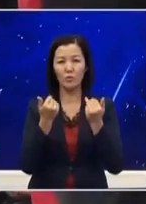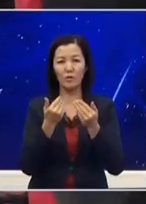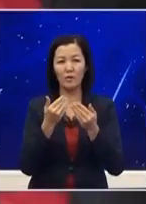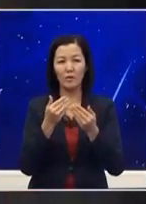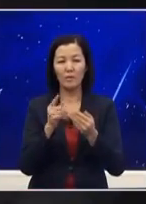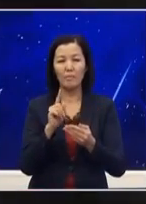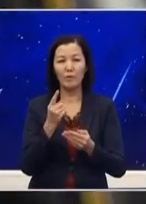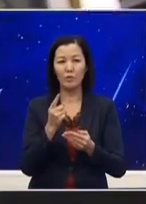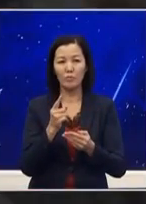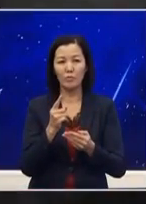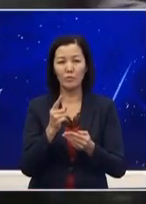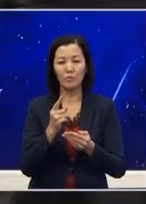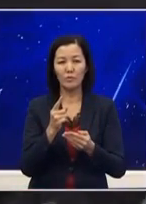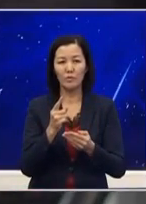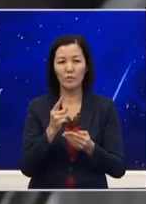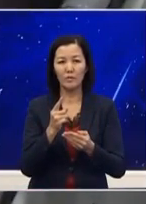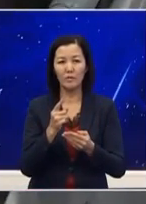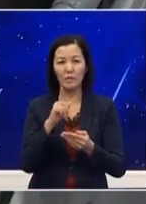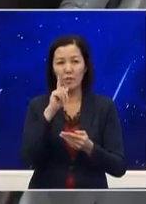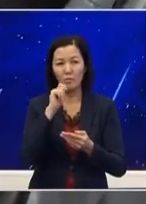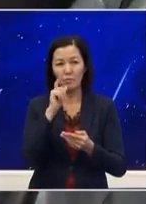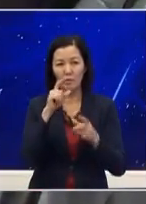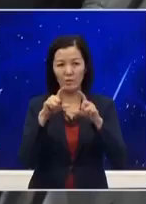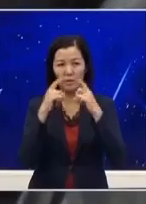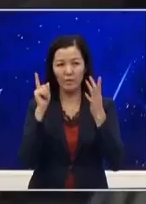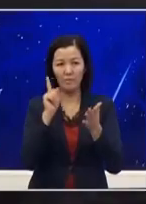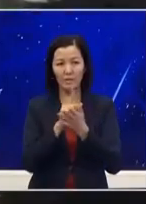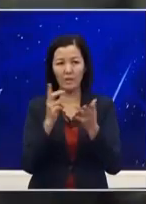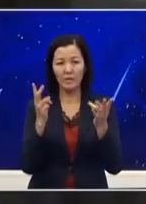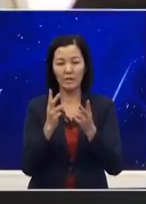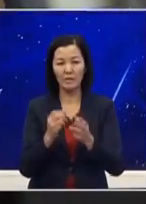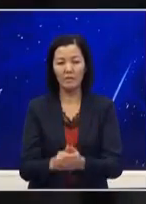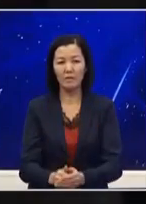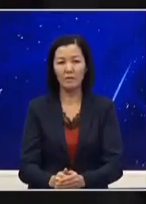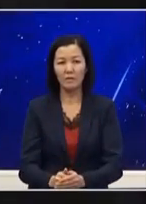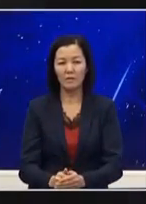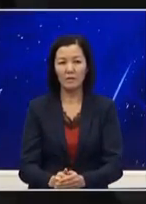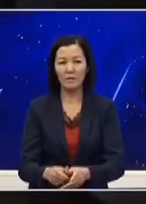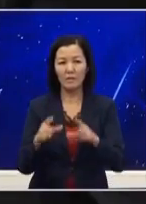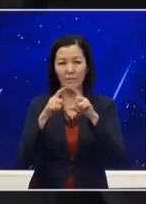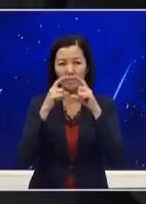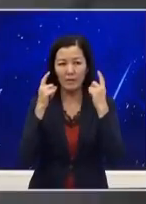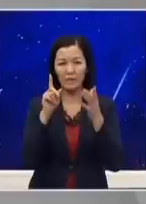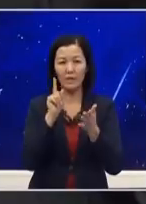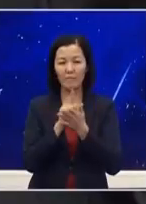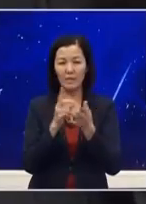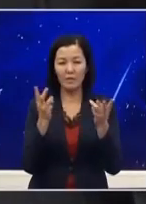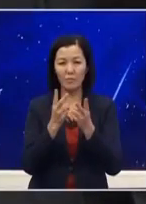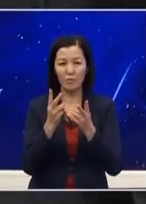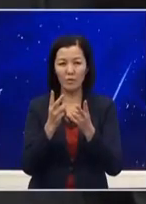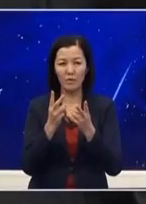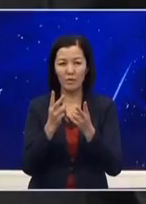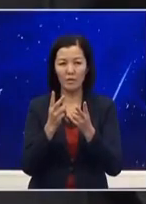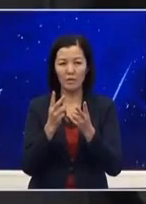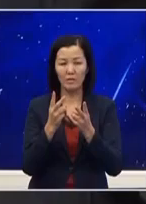карантинный режим не соблюдаете, да? Вот, мужчина, вы тоже. Где у вас маска? Масочный режим, маска, почему вы не соблюдаете?